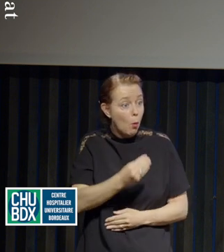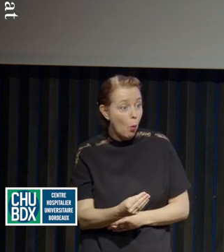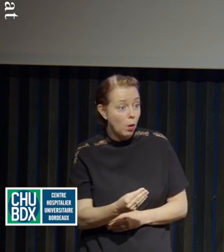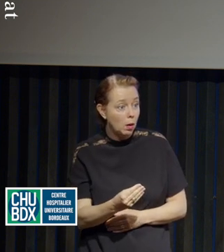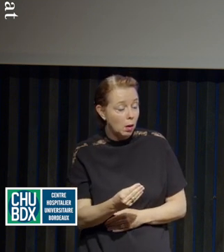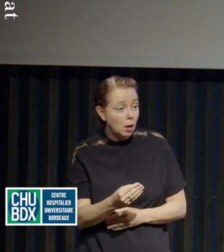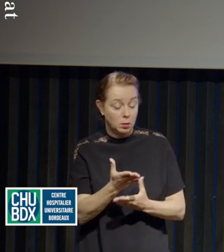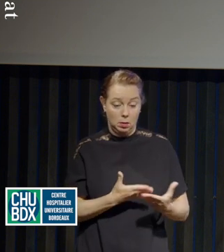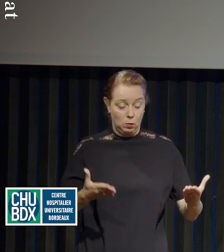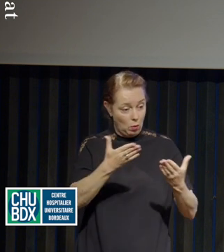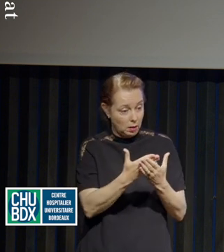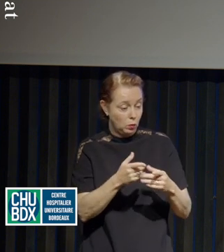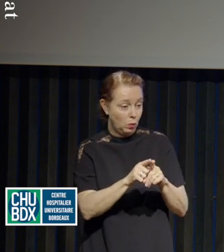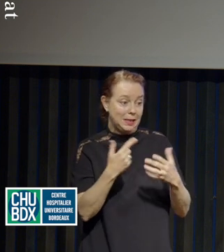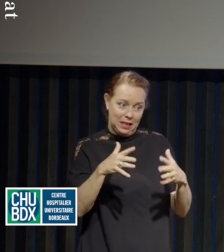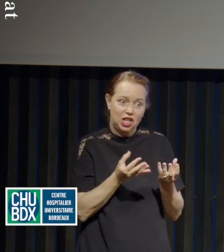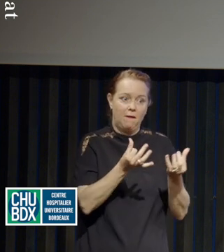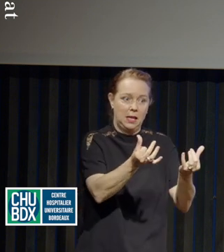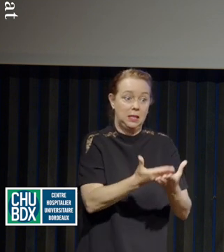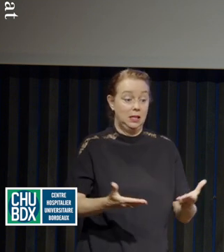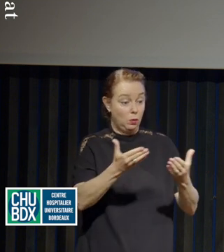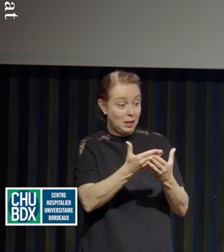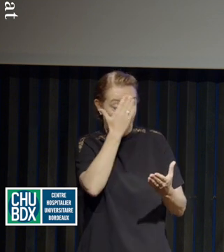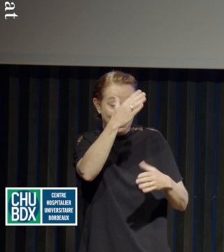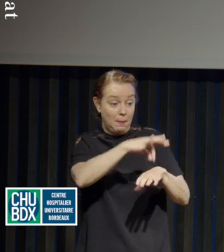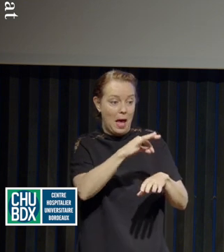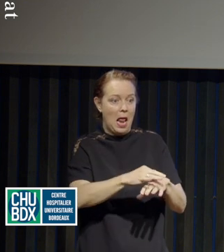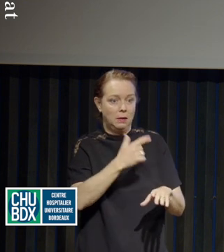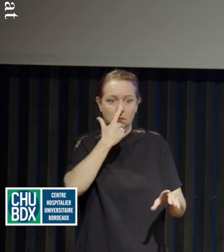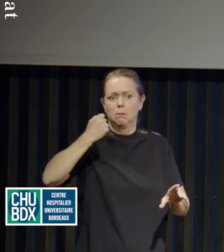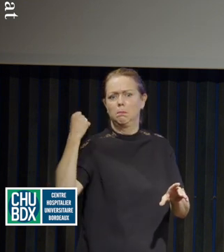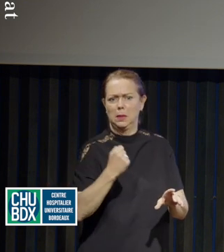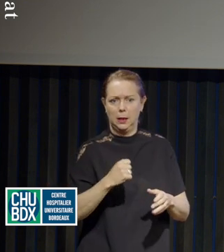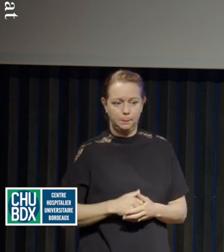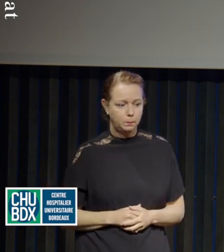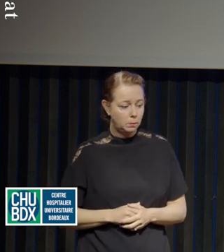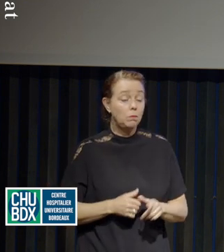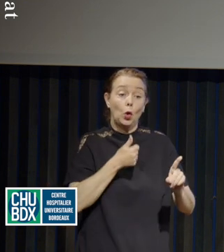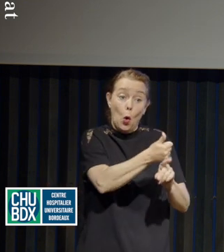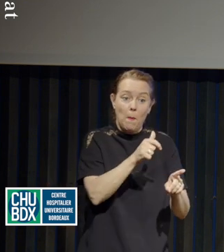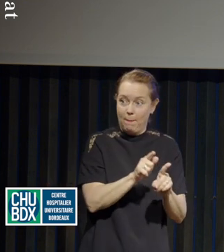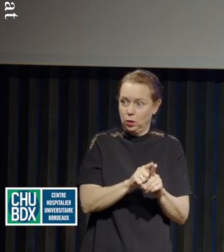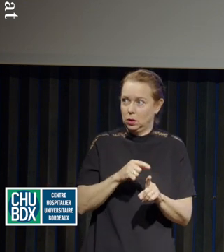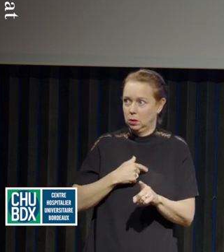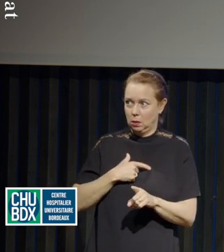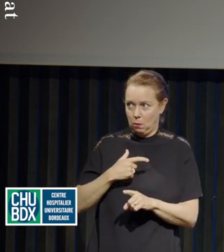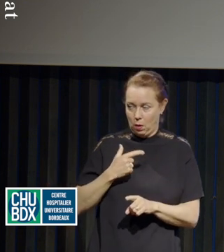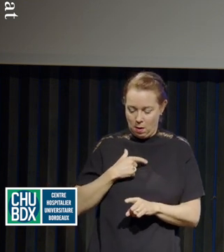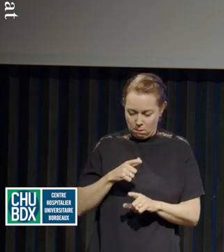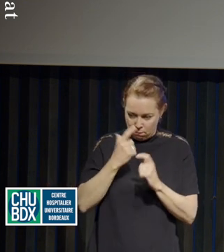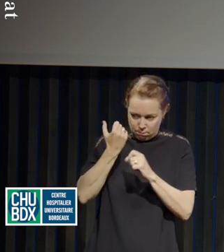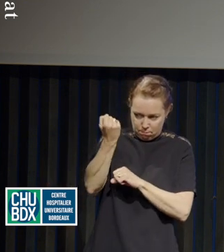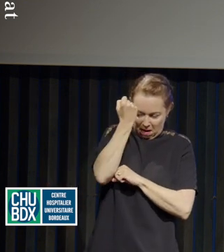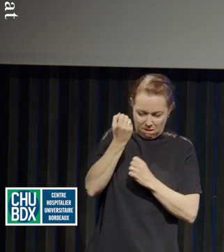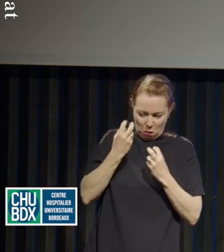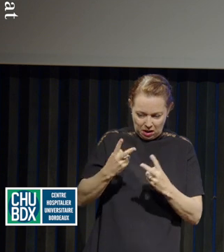et de la mortalité chez ces patients déjà très fragiles. Ils sont victimes d'autostigmatisation, c'est-à-dire qu'ils ont eux-mêmes intégré